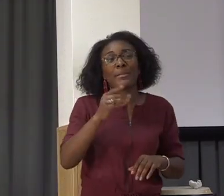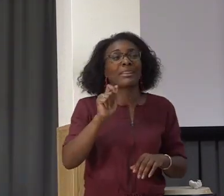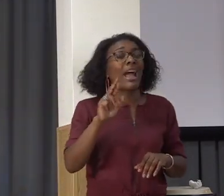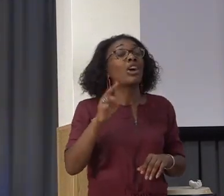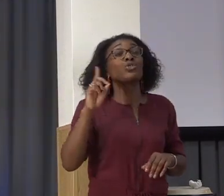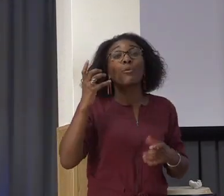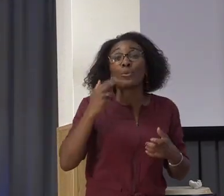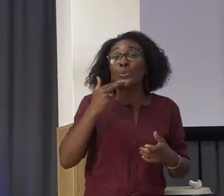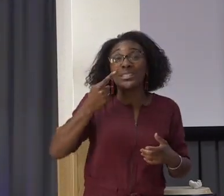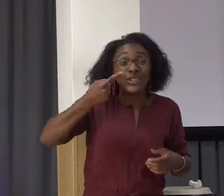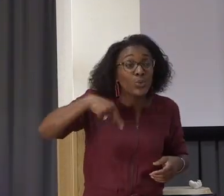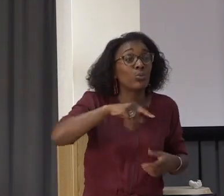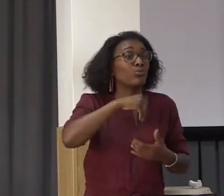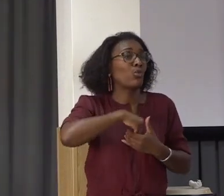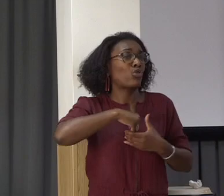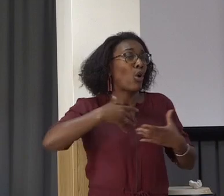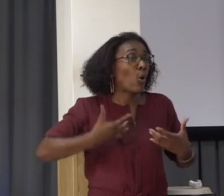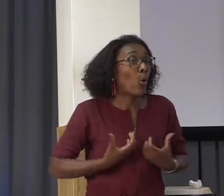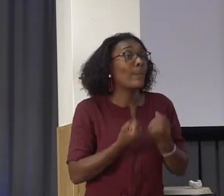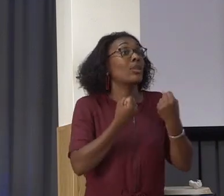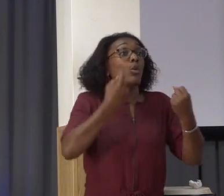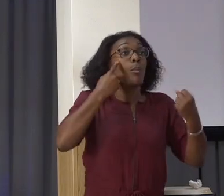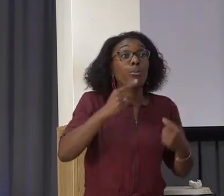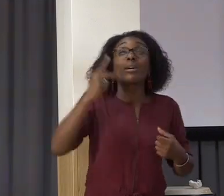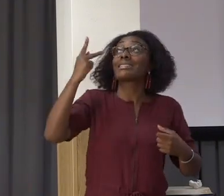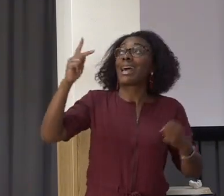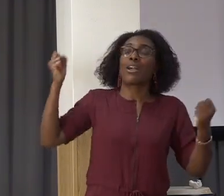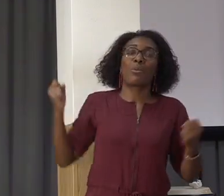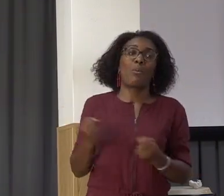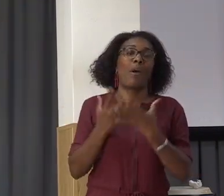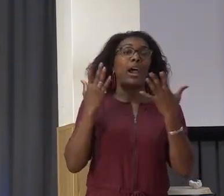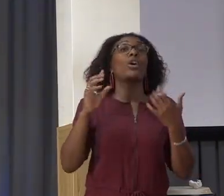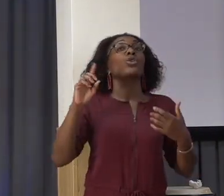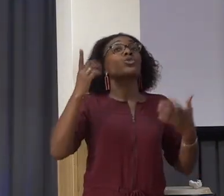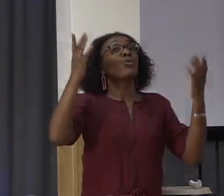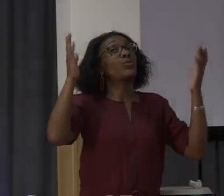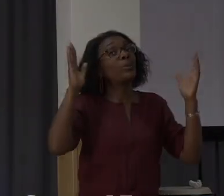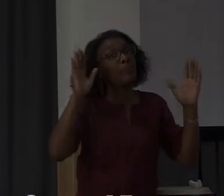ce que nous sommes, pour sa gloire. Que le Seigneur vous bénisse richement.